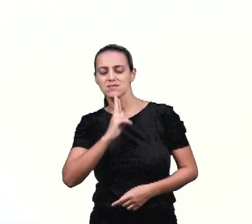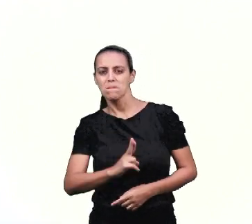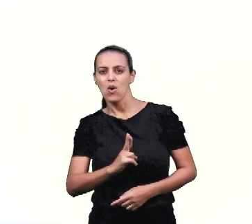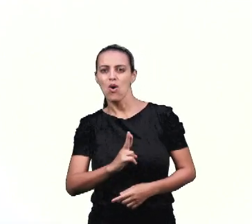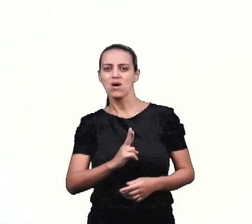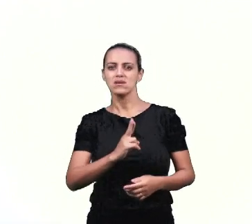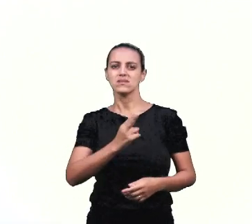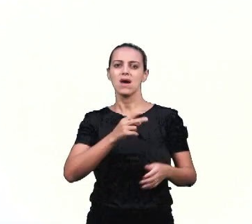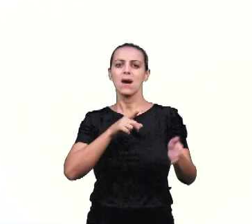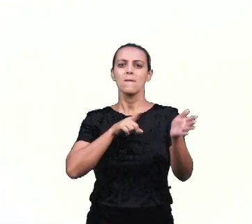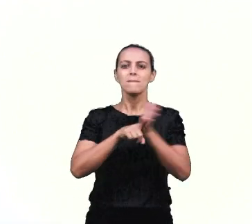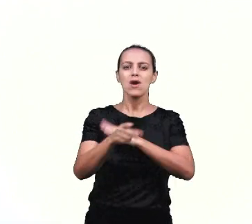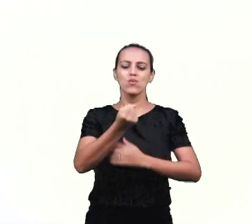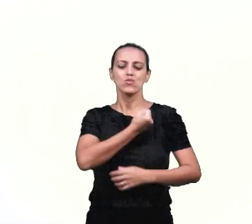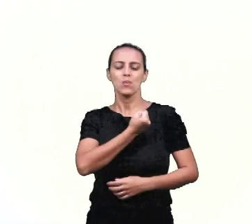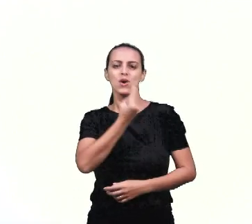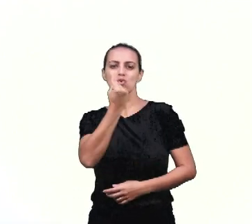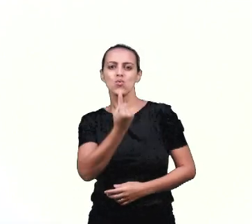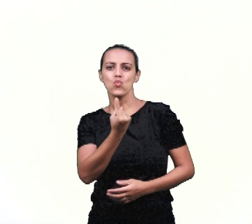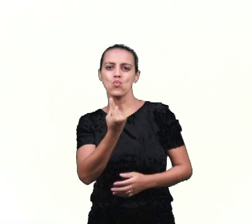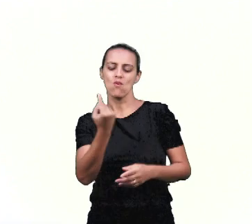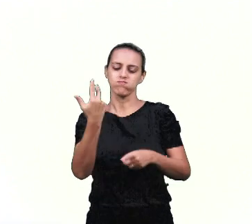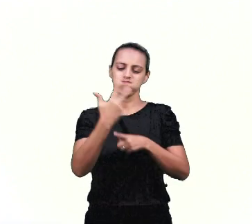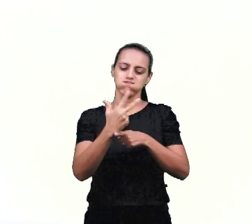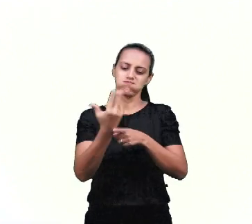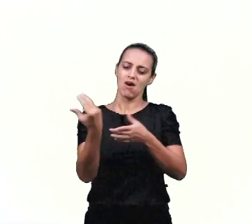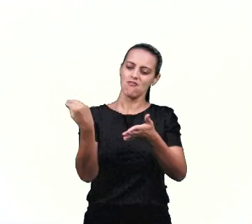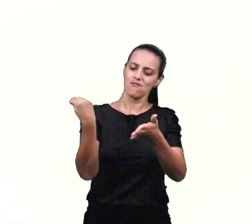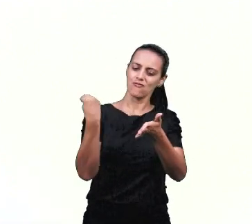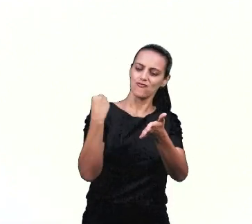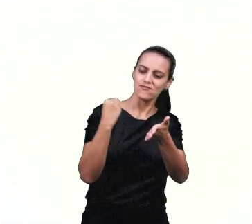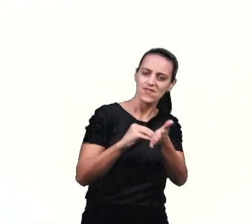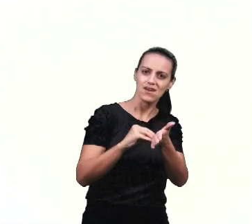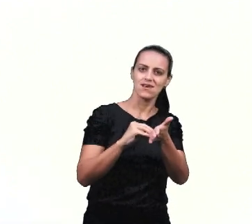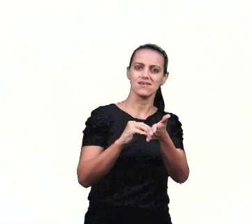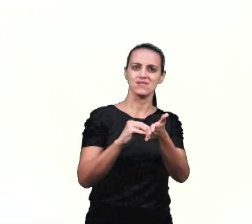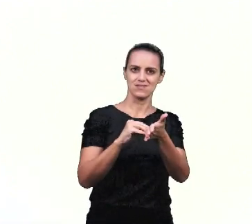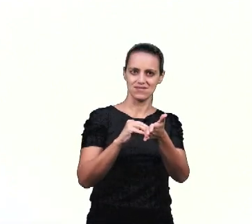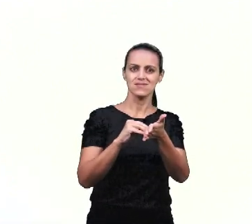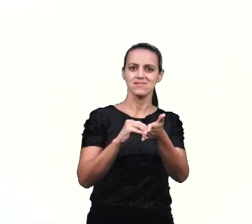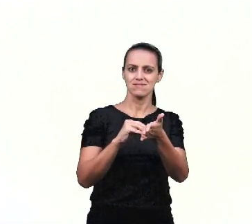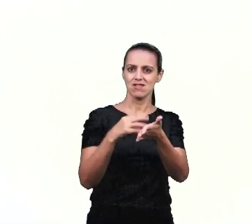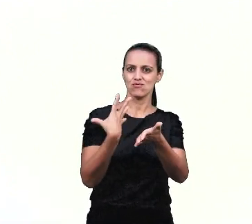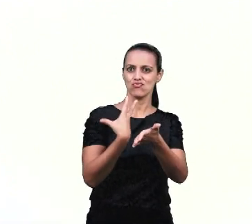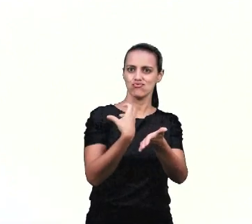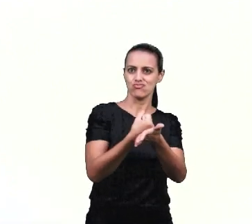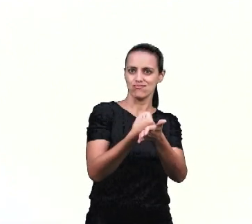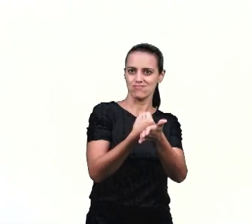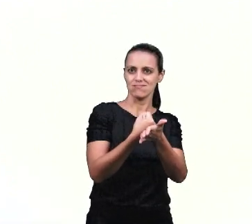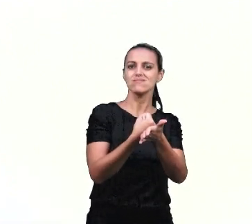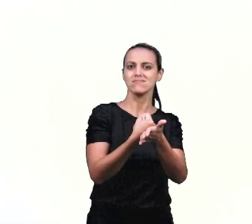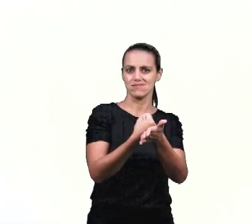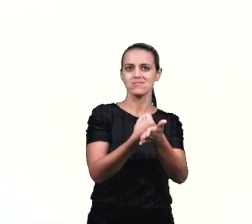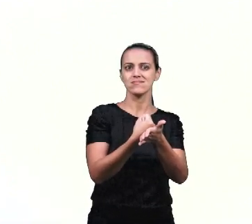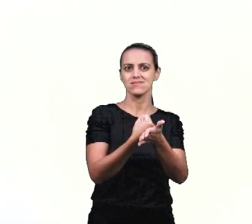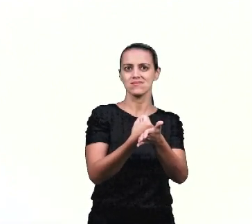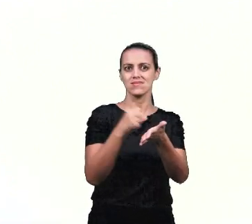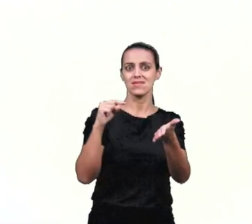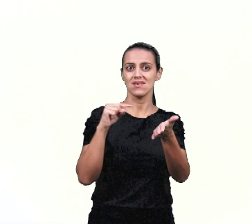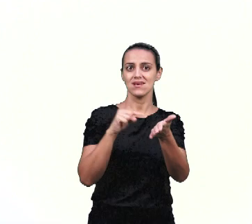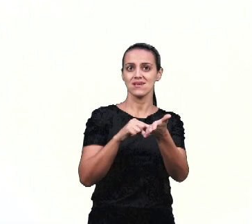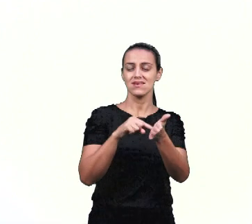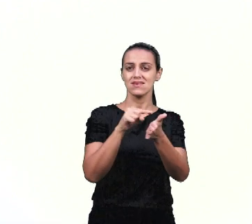adolescent. Vous allez cliquer, vous allez mettre votre vidéo. mettre la vidéo, il faut